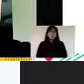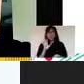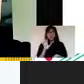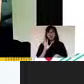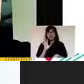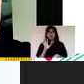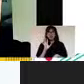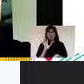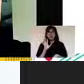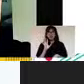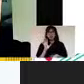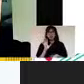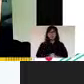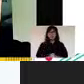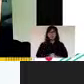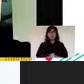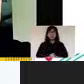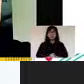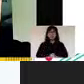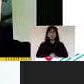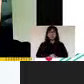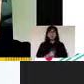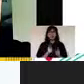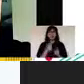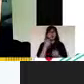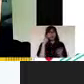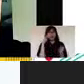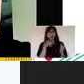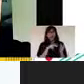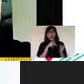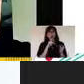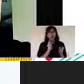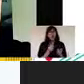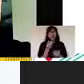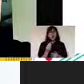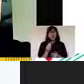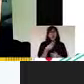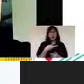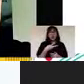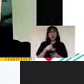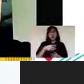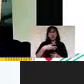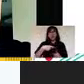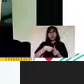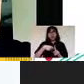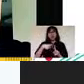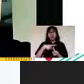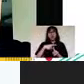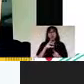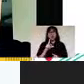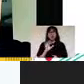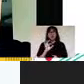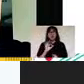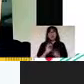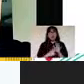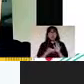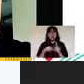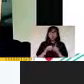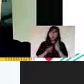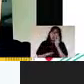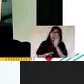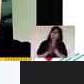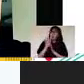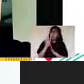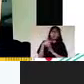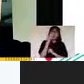terjadi, kalau kita lihat hanya di area uang elektronik, terjadi peningkatan uang elektronik yang sangat signifikan gitu ya.